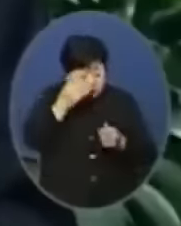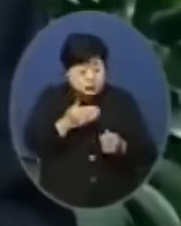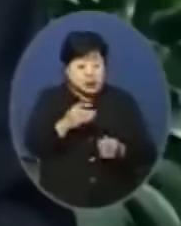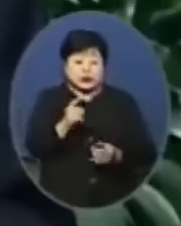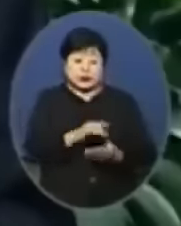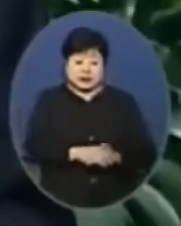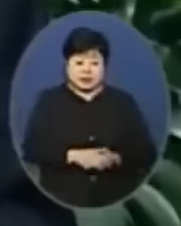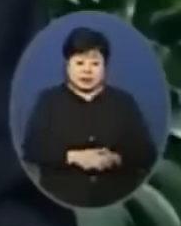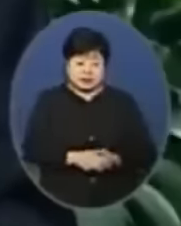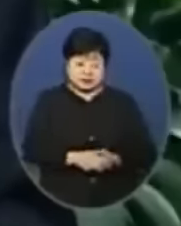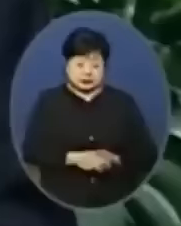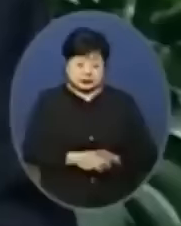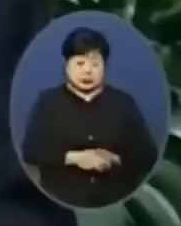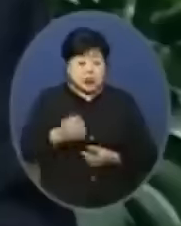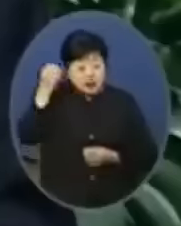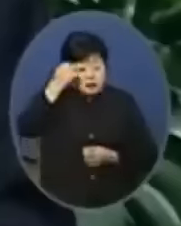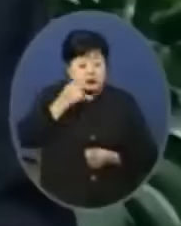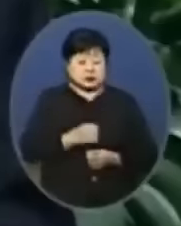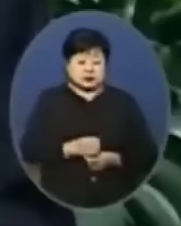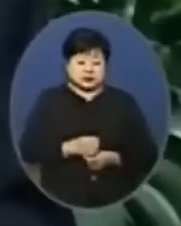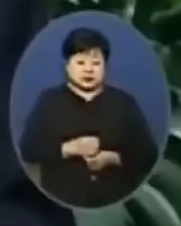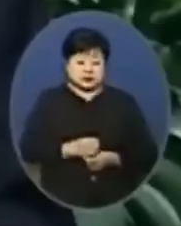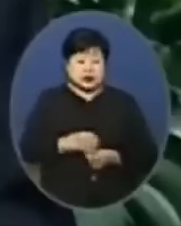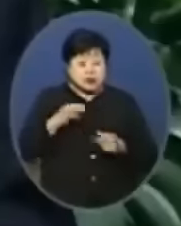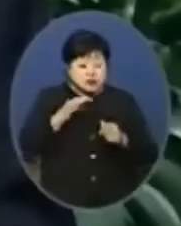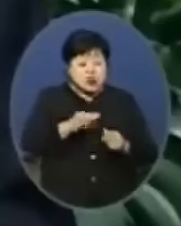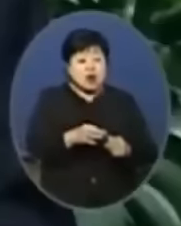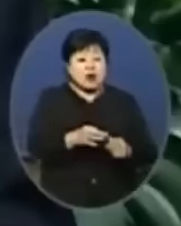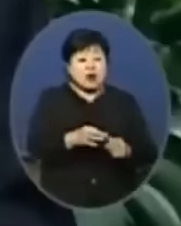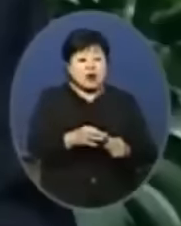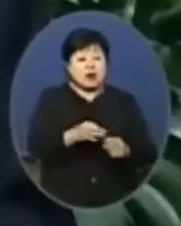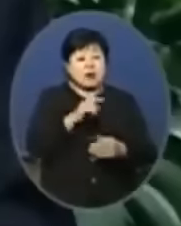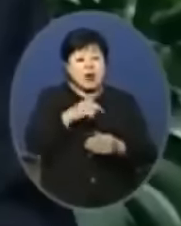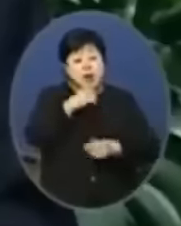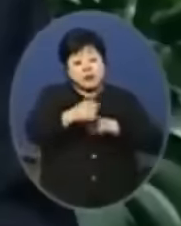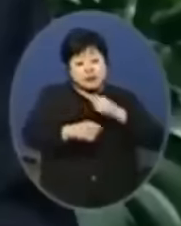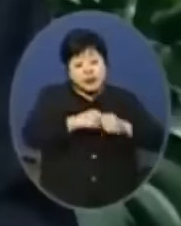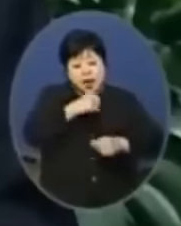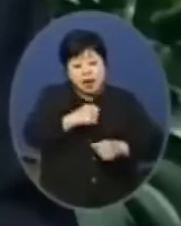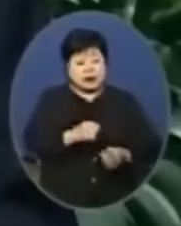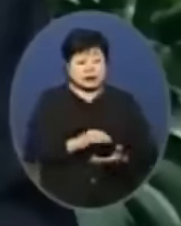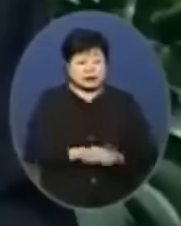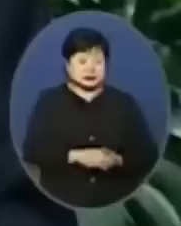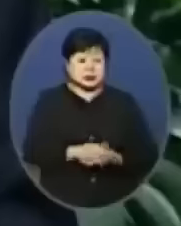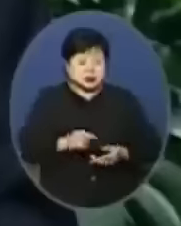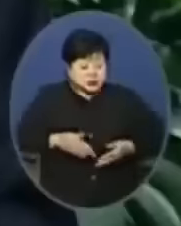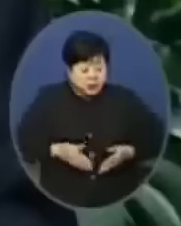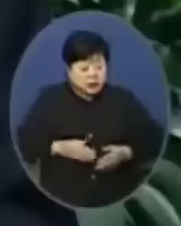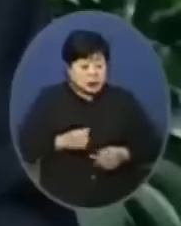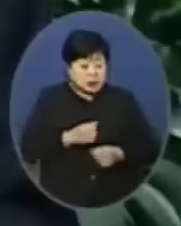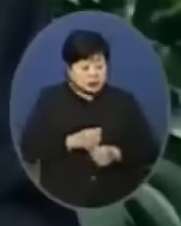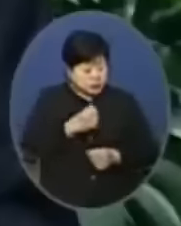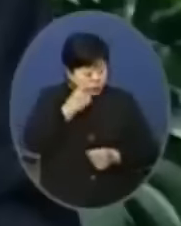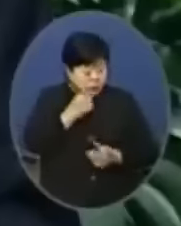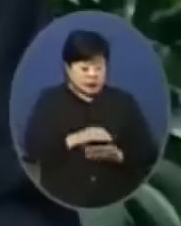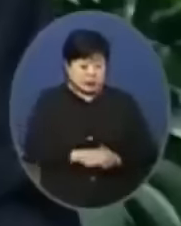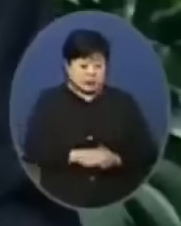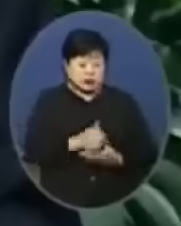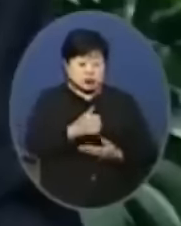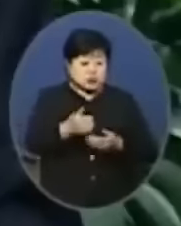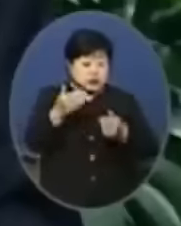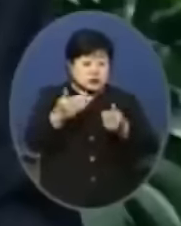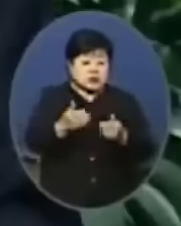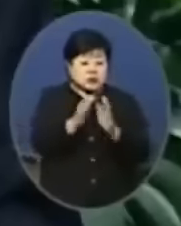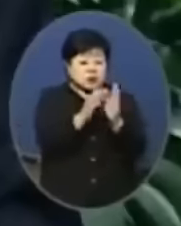어떻게 나는 것입니까? 성령을 우리가 불러다가 내 마음대로 나를 거듭나게 하라고 할 수 없지 않습니까?